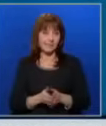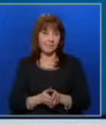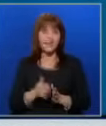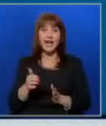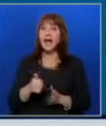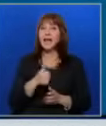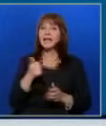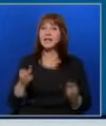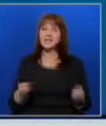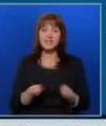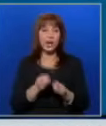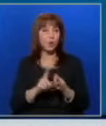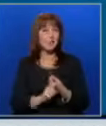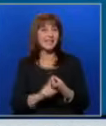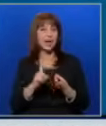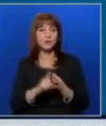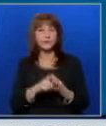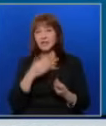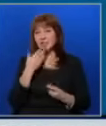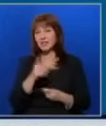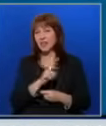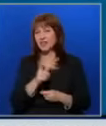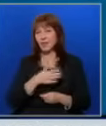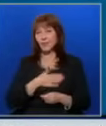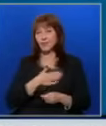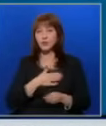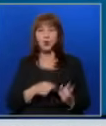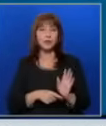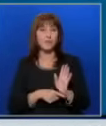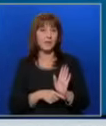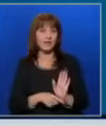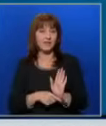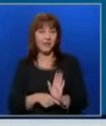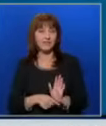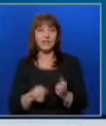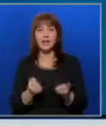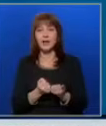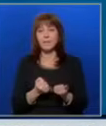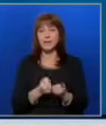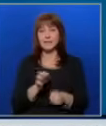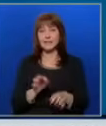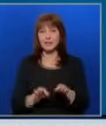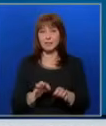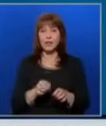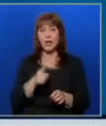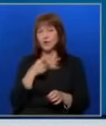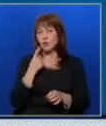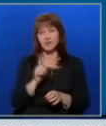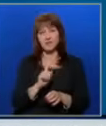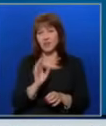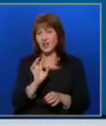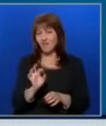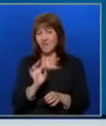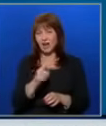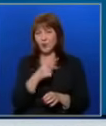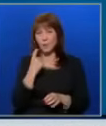Лидерът на Възраждане Костадин Костадинов изрази недоволство от представянето на формацията на местните избори. Костадинов отрече твърдението на